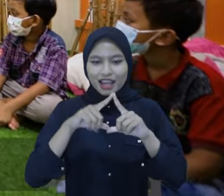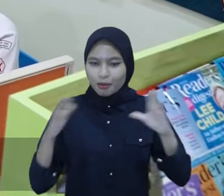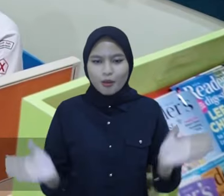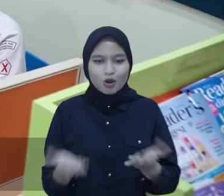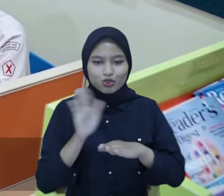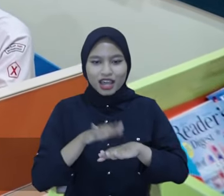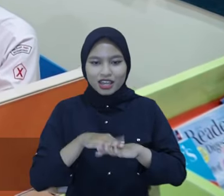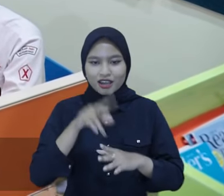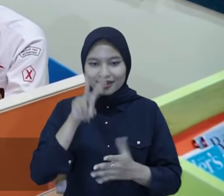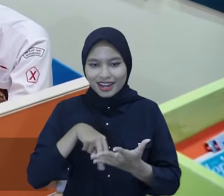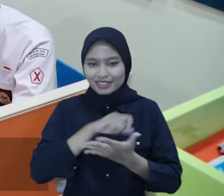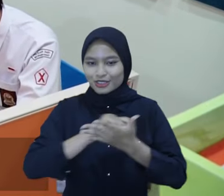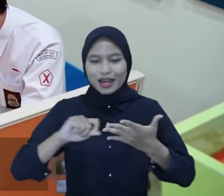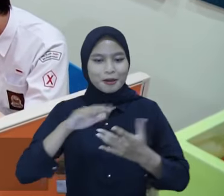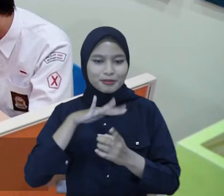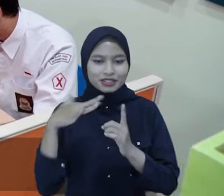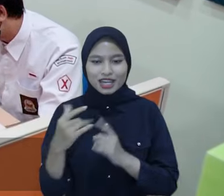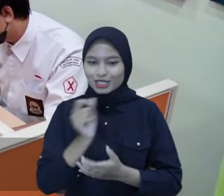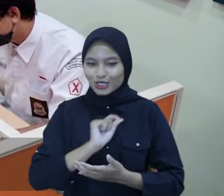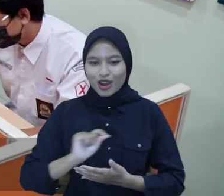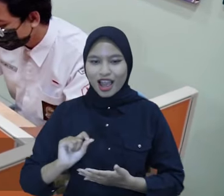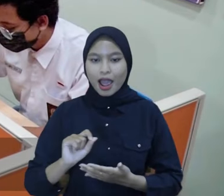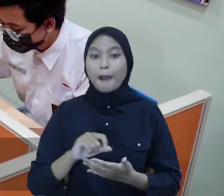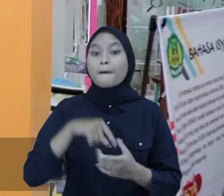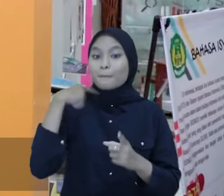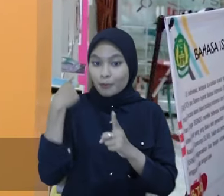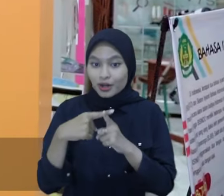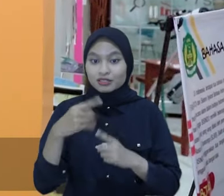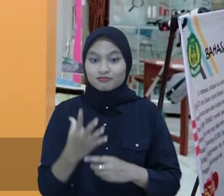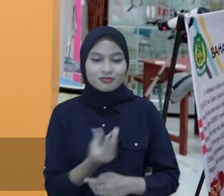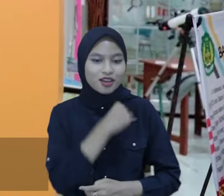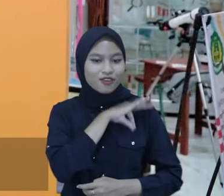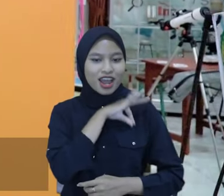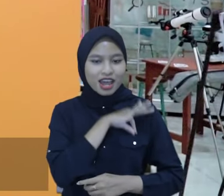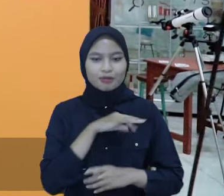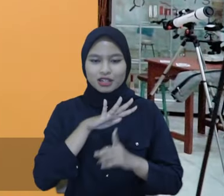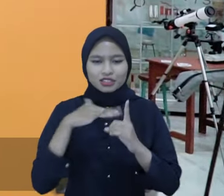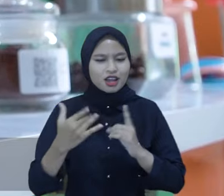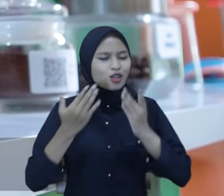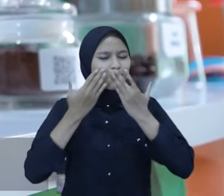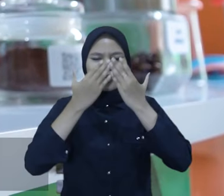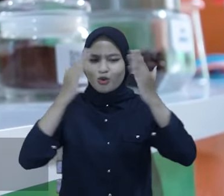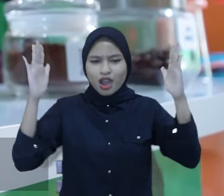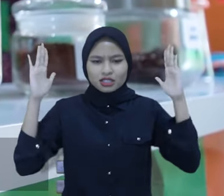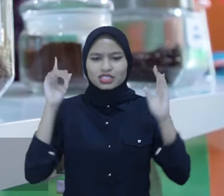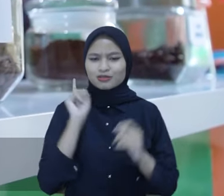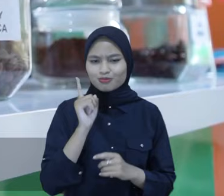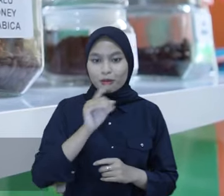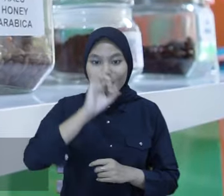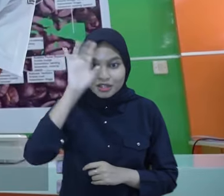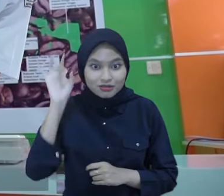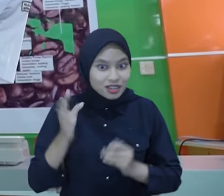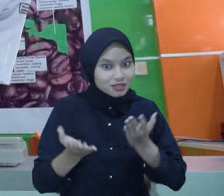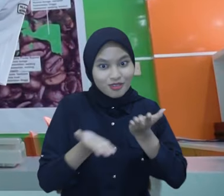literasi bagi warga sekolah, akan tetapi juga bermanfaat bagi masyarakat luas melalui